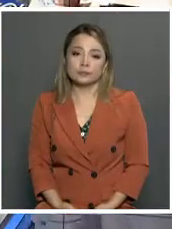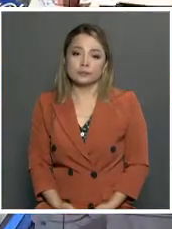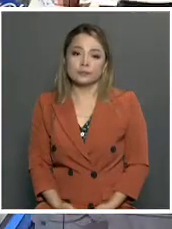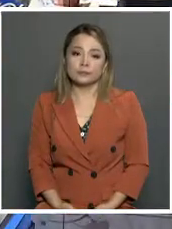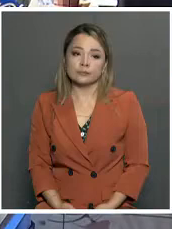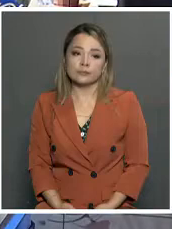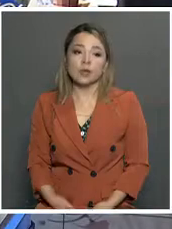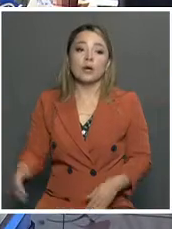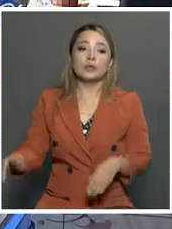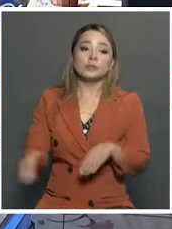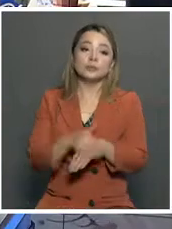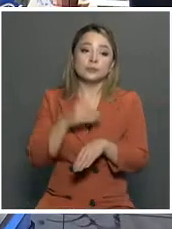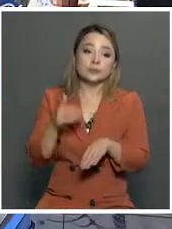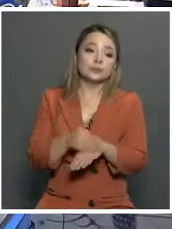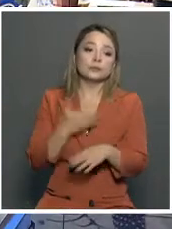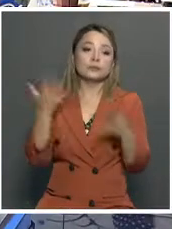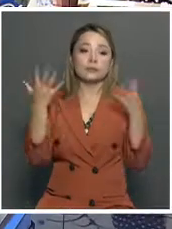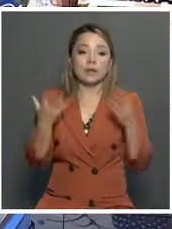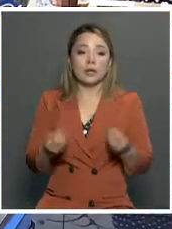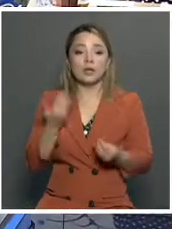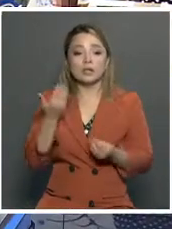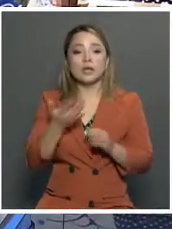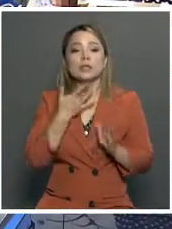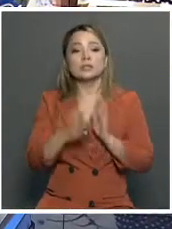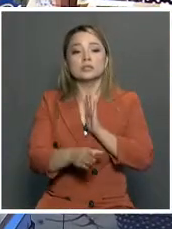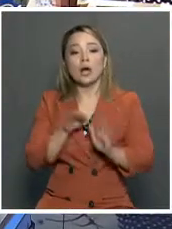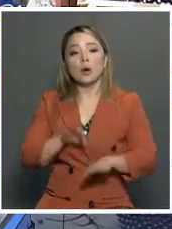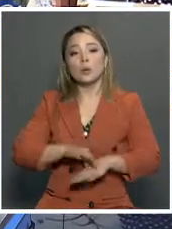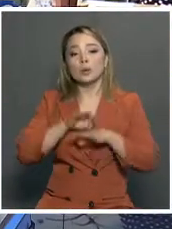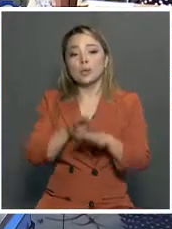Дәуренбек, қайырлы күн, сайлау науқаны қалай өтіп жатыр?